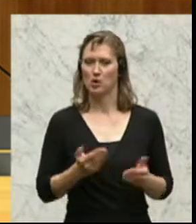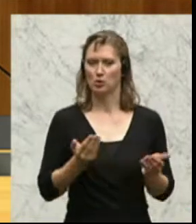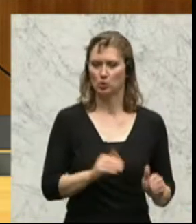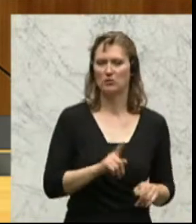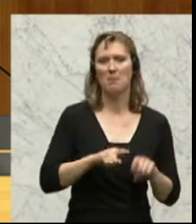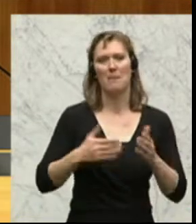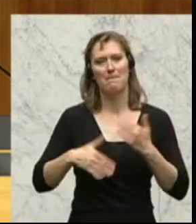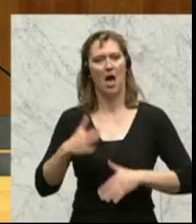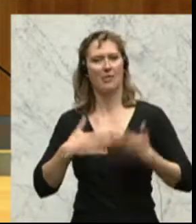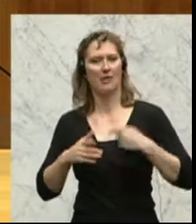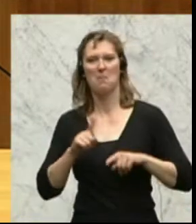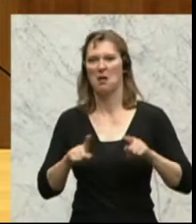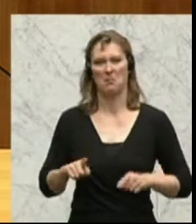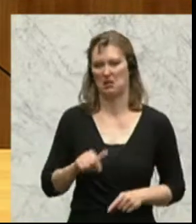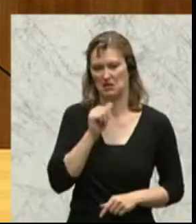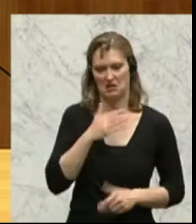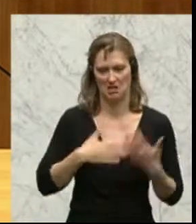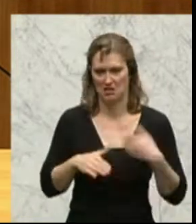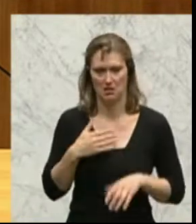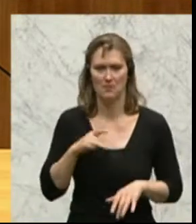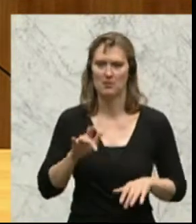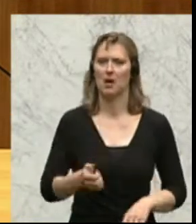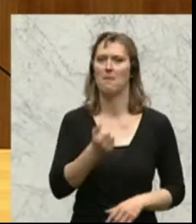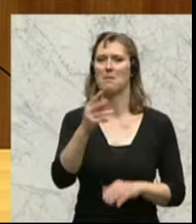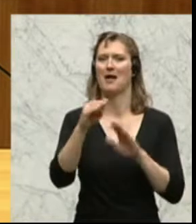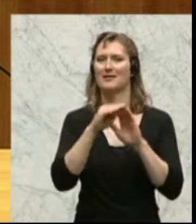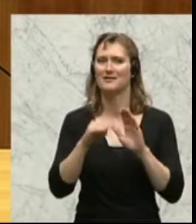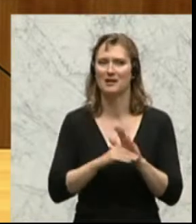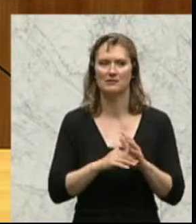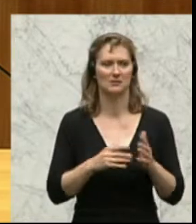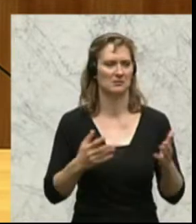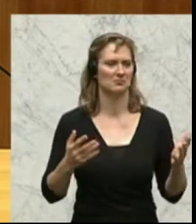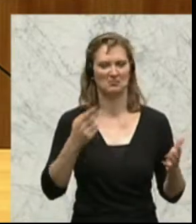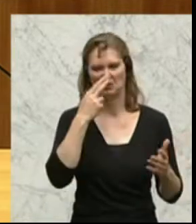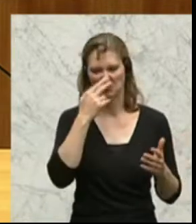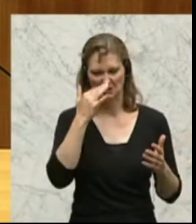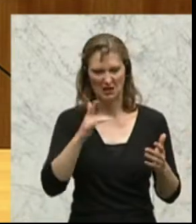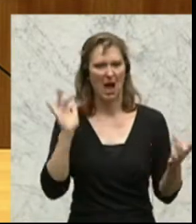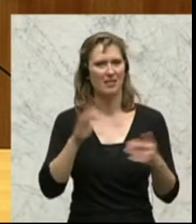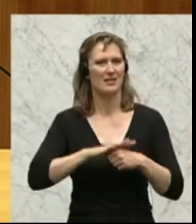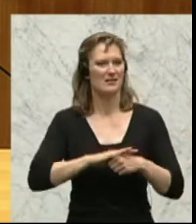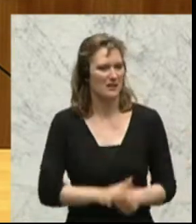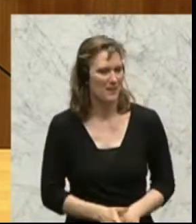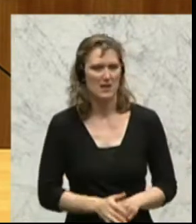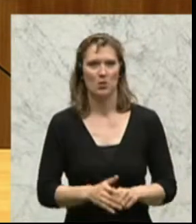populär. Wir haben bestimmte Gesetze, Verhetzungsparagraphen, Antidiskriminierungsparagraphen,